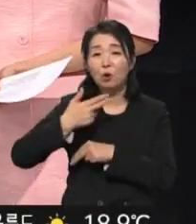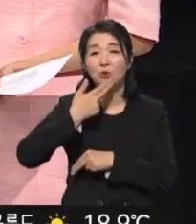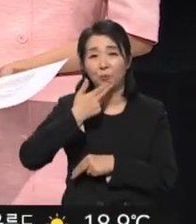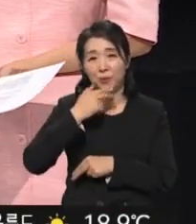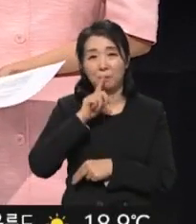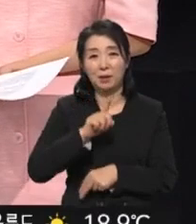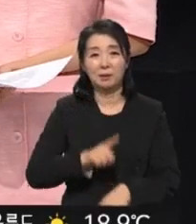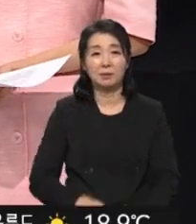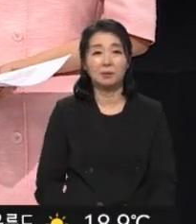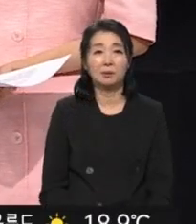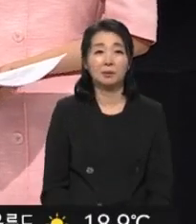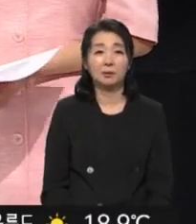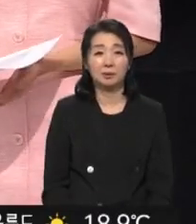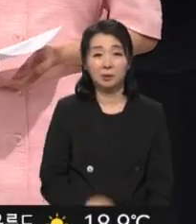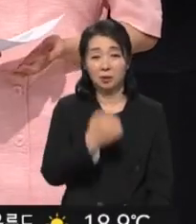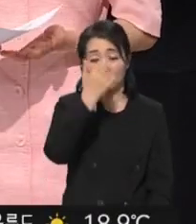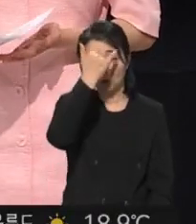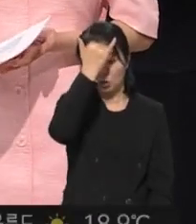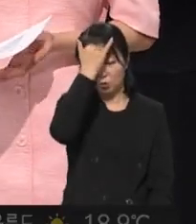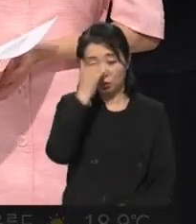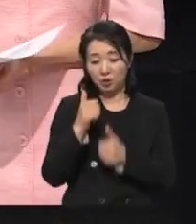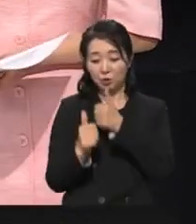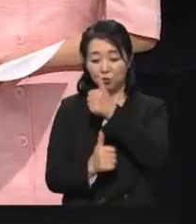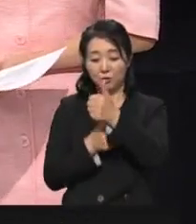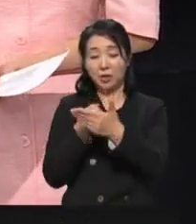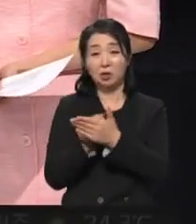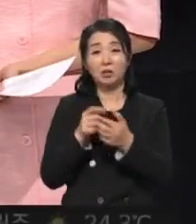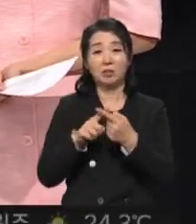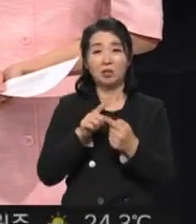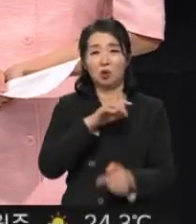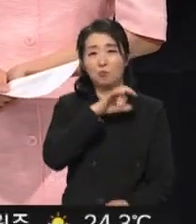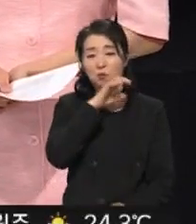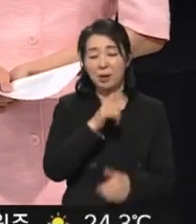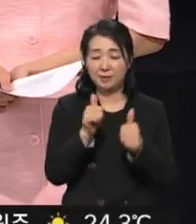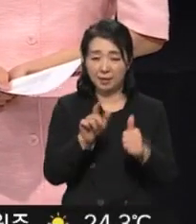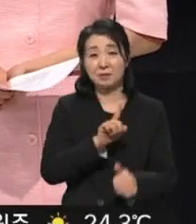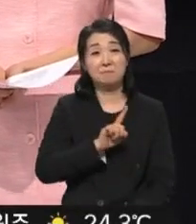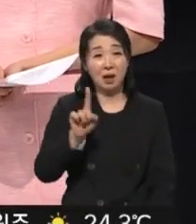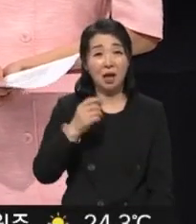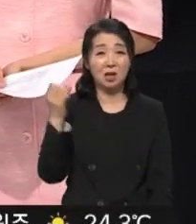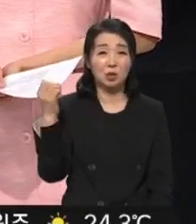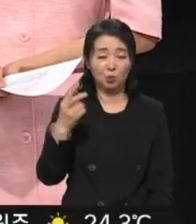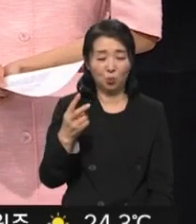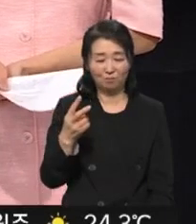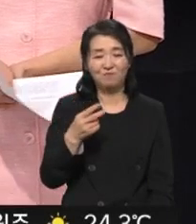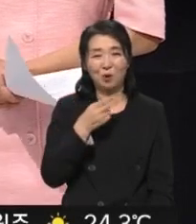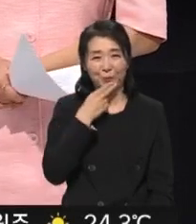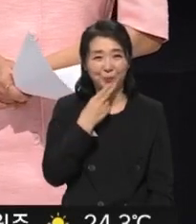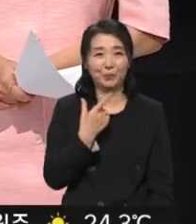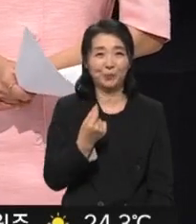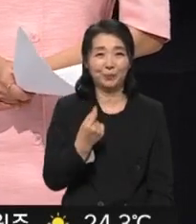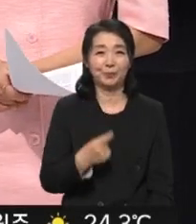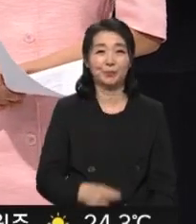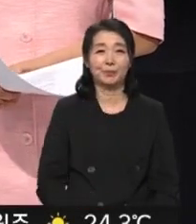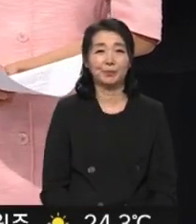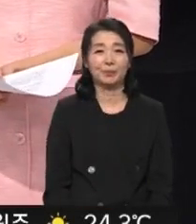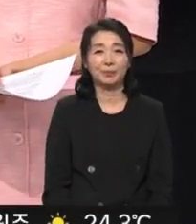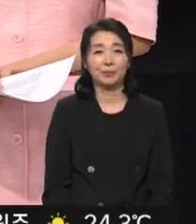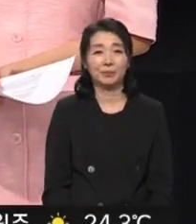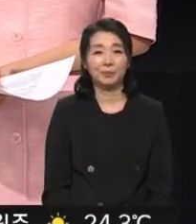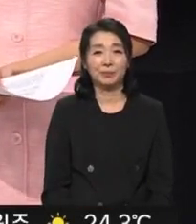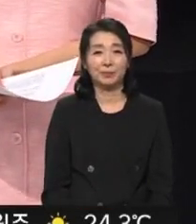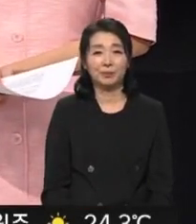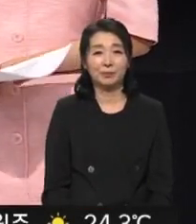눈길을 끌었는데요. 그러면서 윤리위 결정에 대해 이의 제기나 재심 청구, 가처분 신청은 없을 거라고 다시금